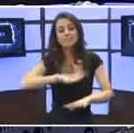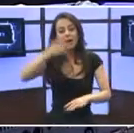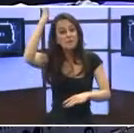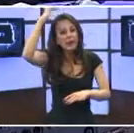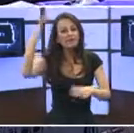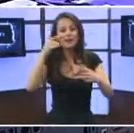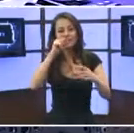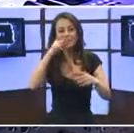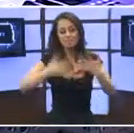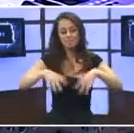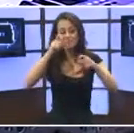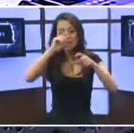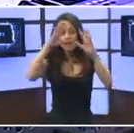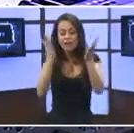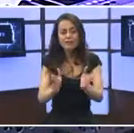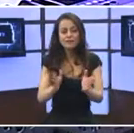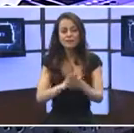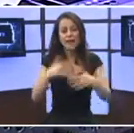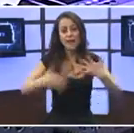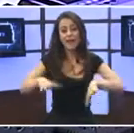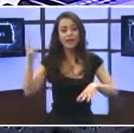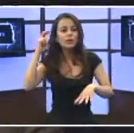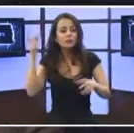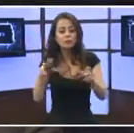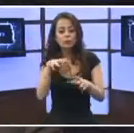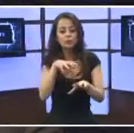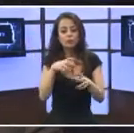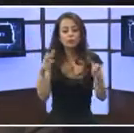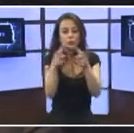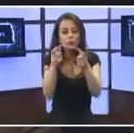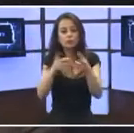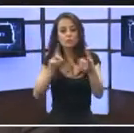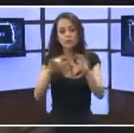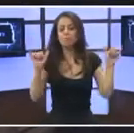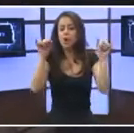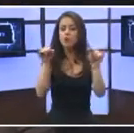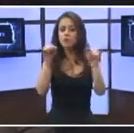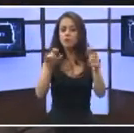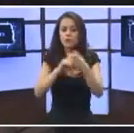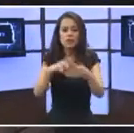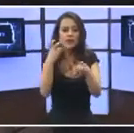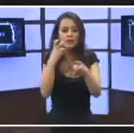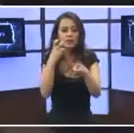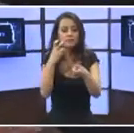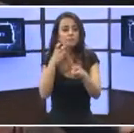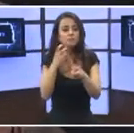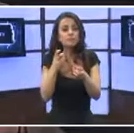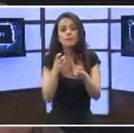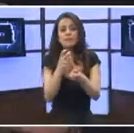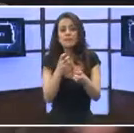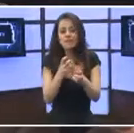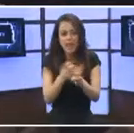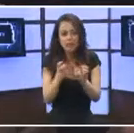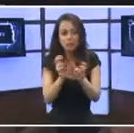Sarayı bakın, bizimle. Engelli müzik grubumuz, engelli folklorumuz var. Engelli tiyatrocularımız var. Folklor grubunu